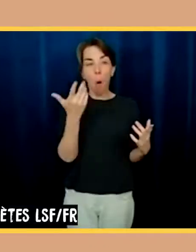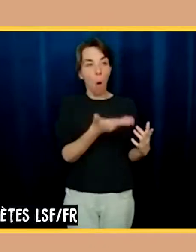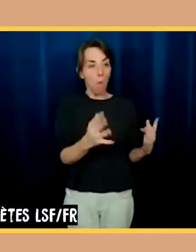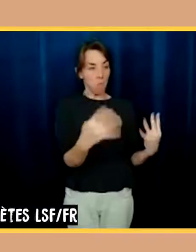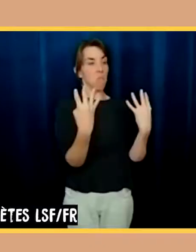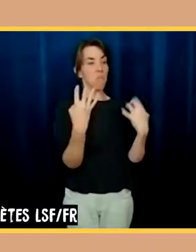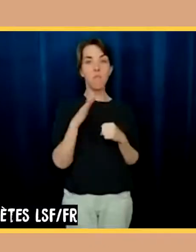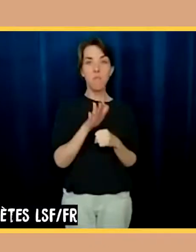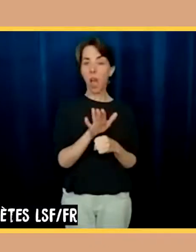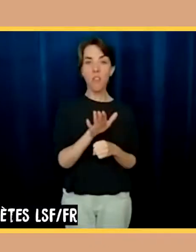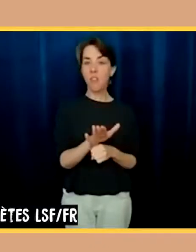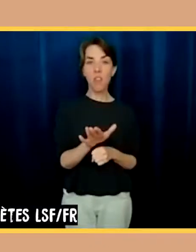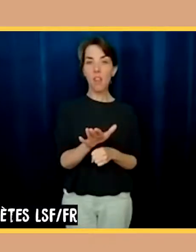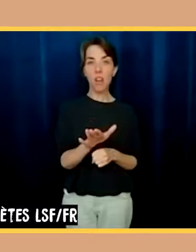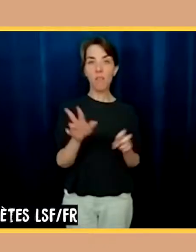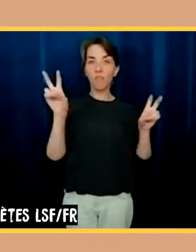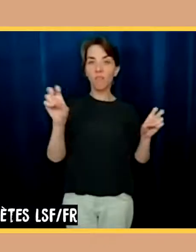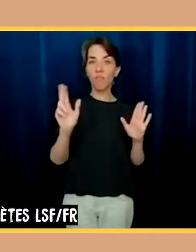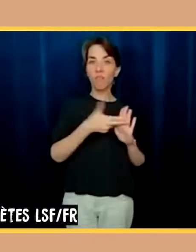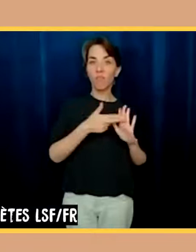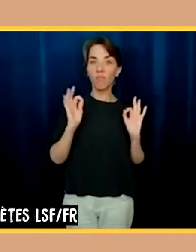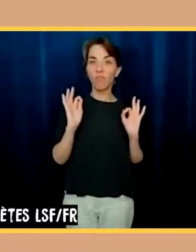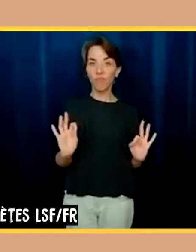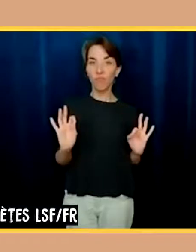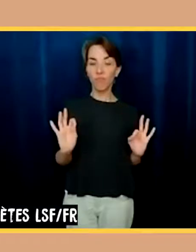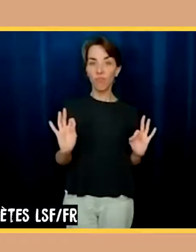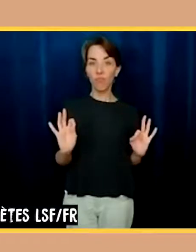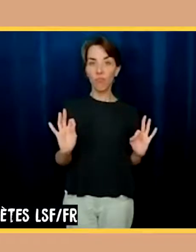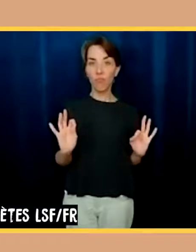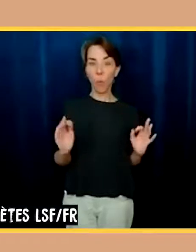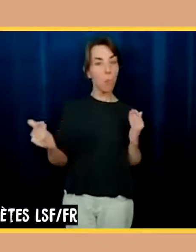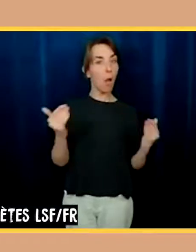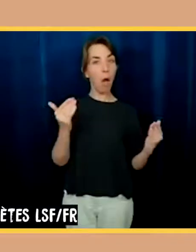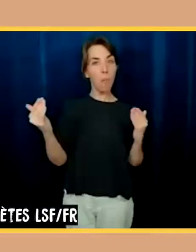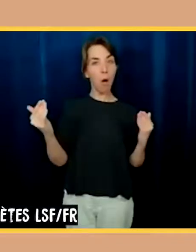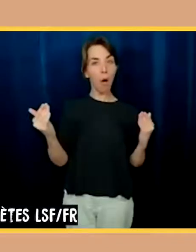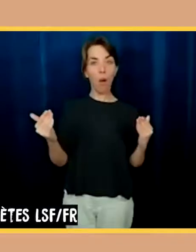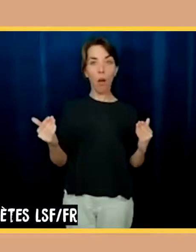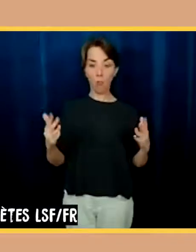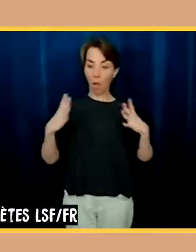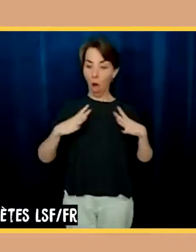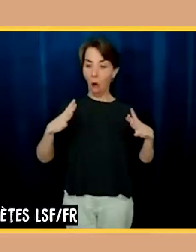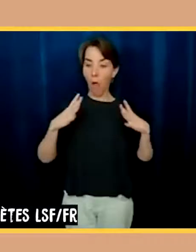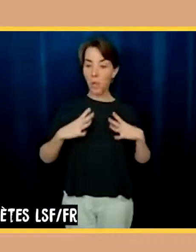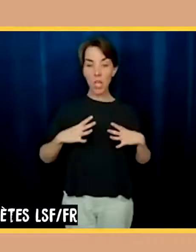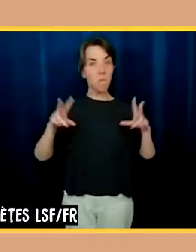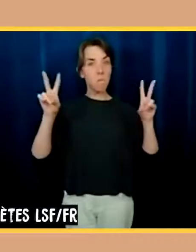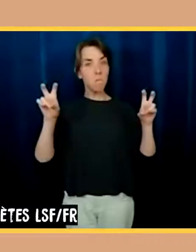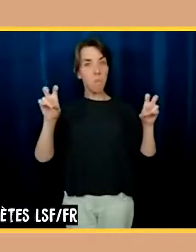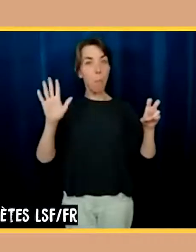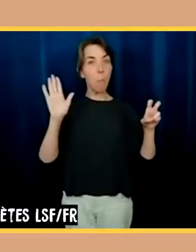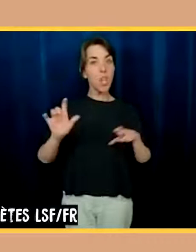considérées comme conformes à ce que les personnes pouvaient s'imaginer de ce qu'est une tenue islamique